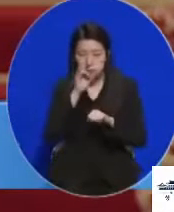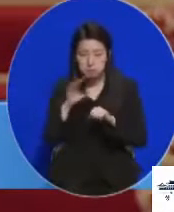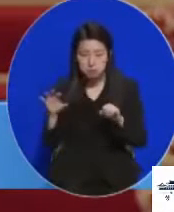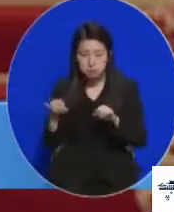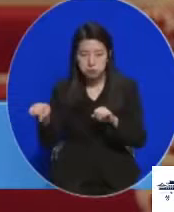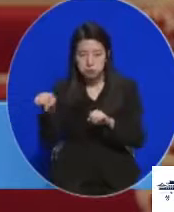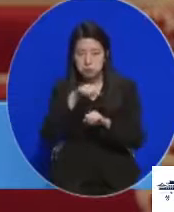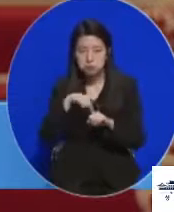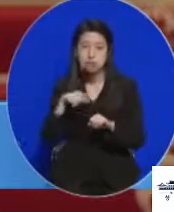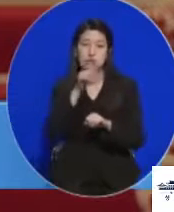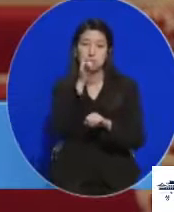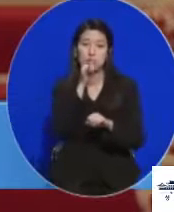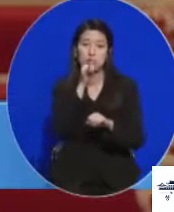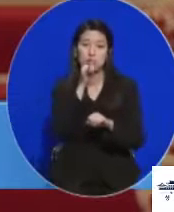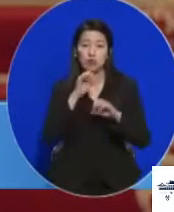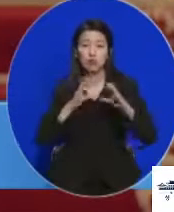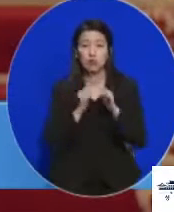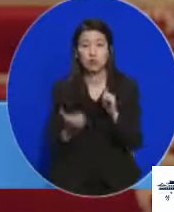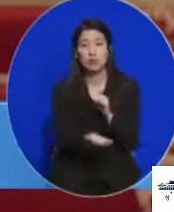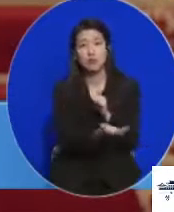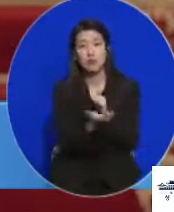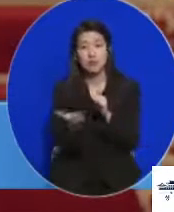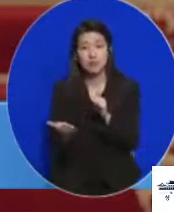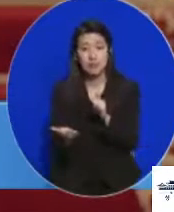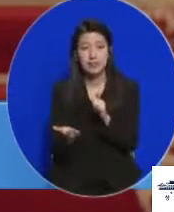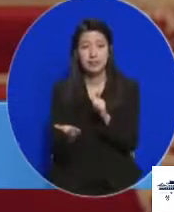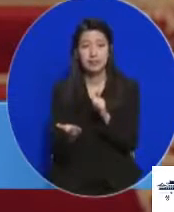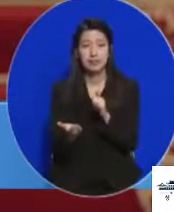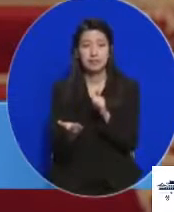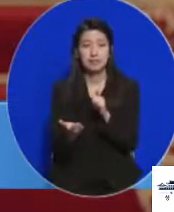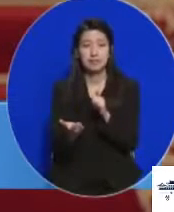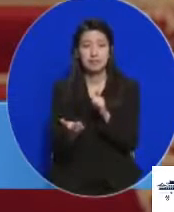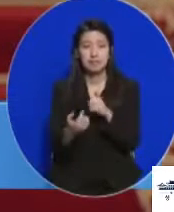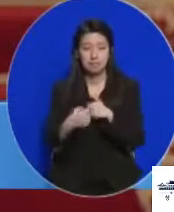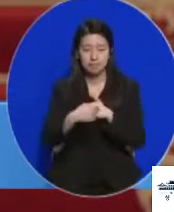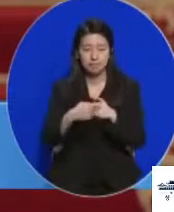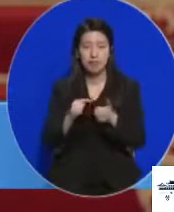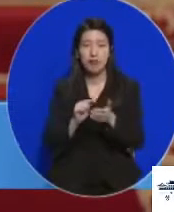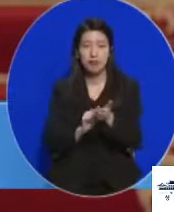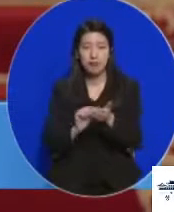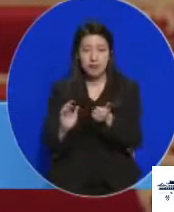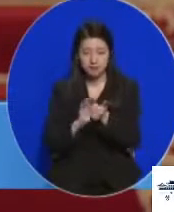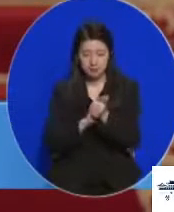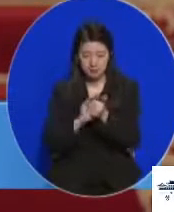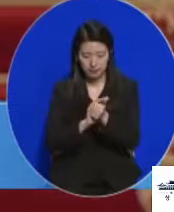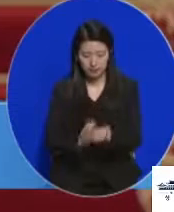국민들께 깊은 위로의 말씀을 드립니다